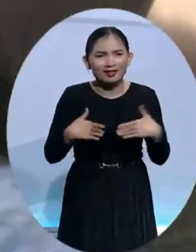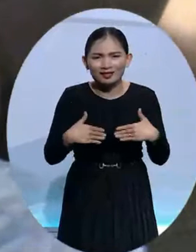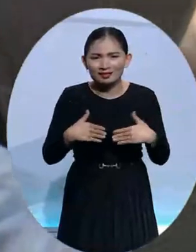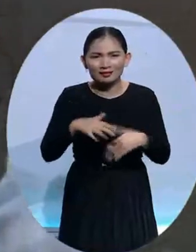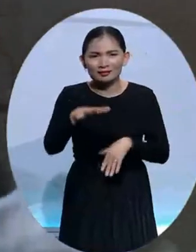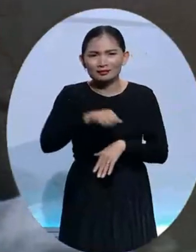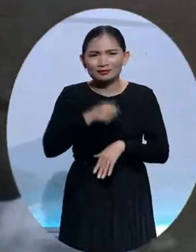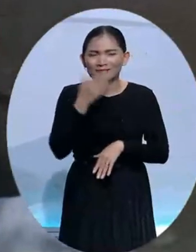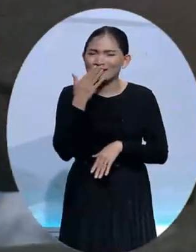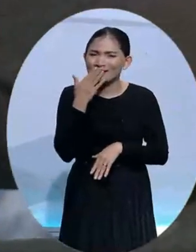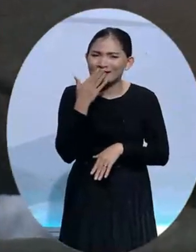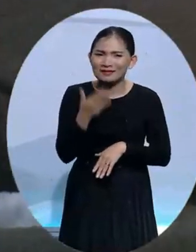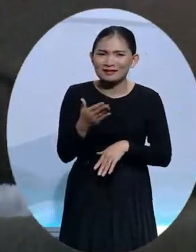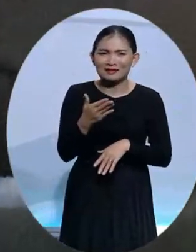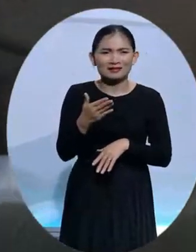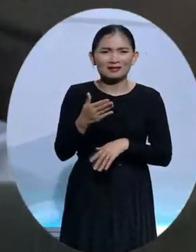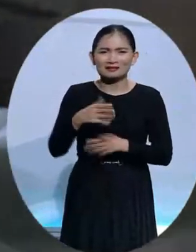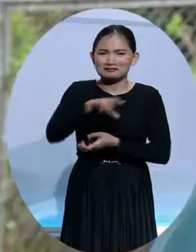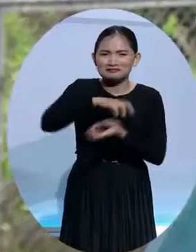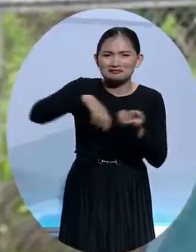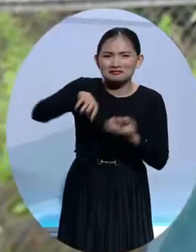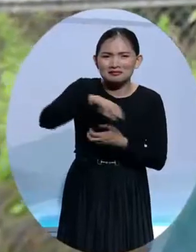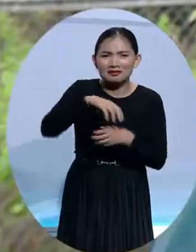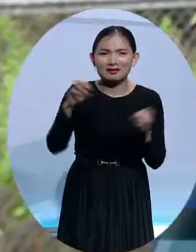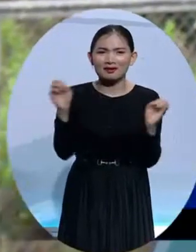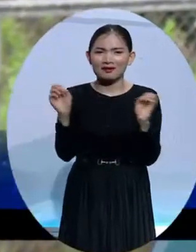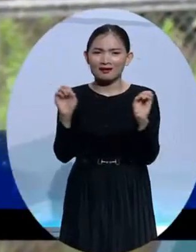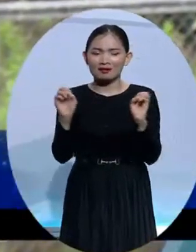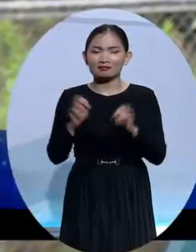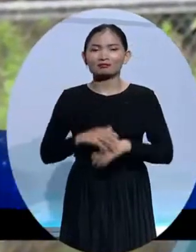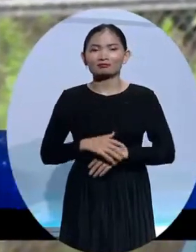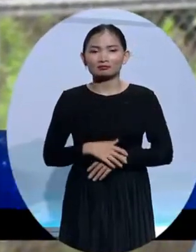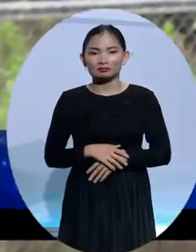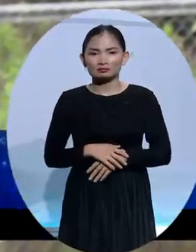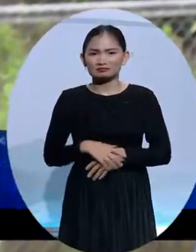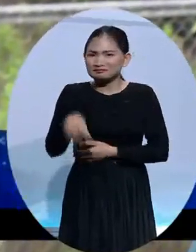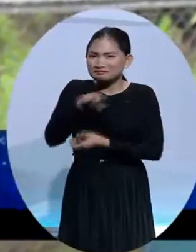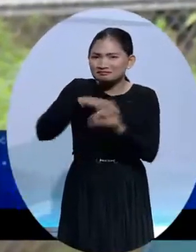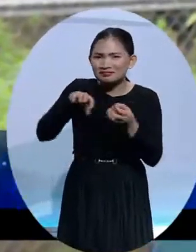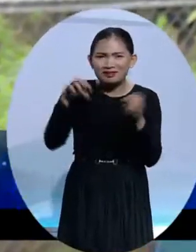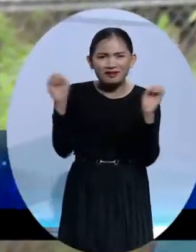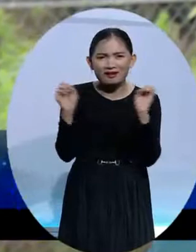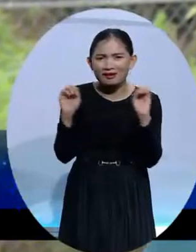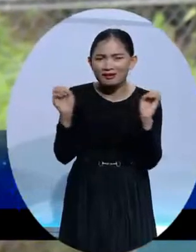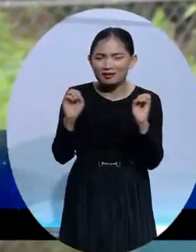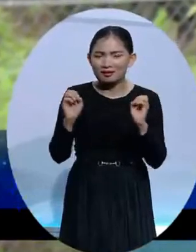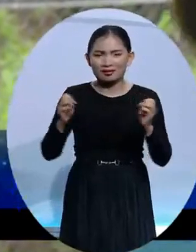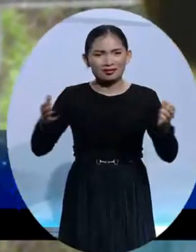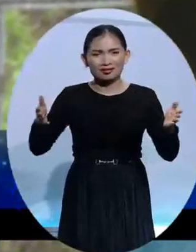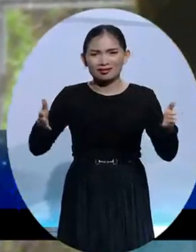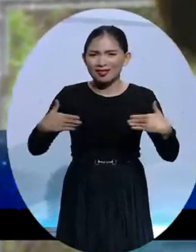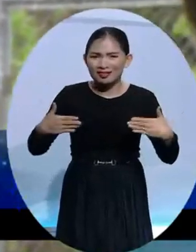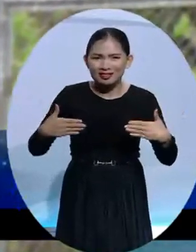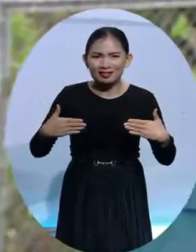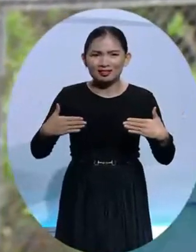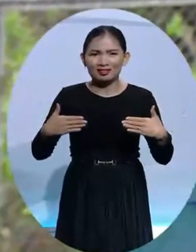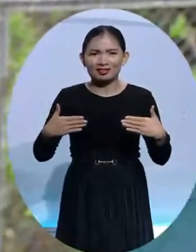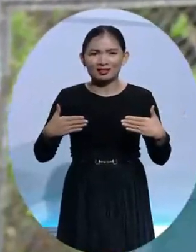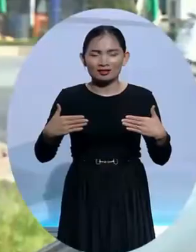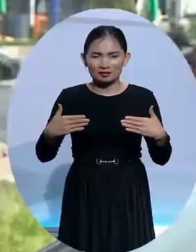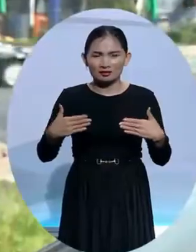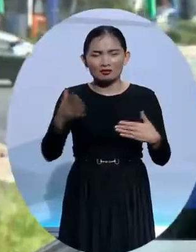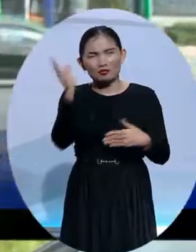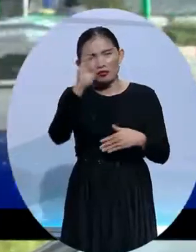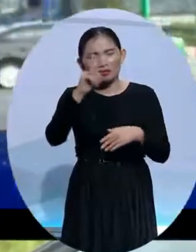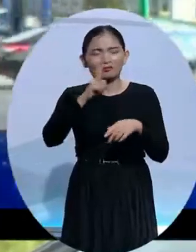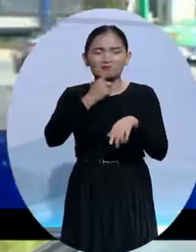giản, không phức tạp như họ nghĩ trước đây. Không phức tạp lắm, nó rất là nhanh, thuận tiện trong vòng có chừng 10 phút.